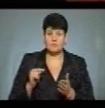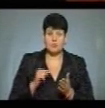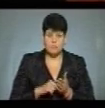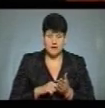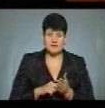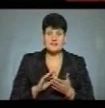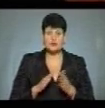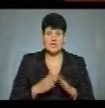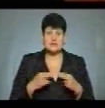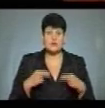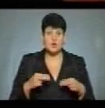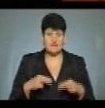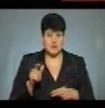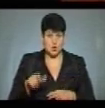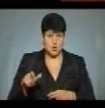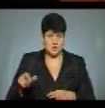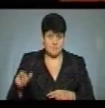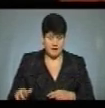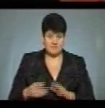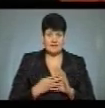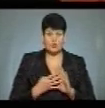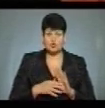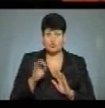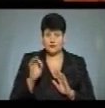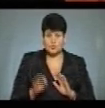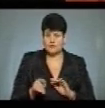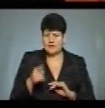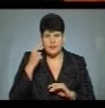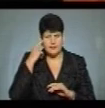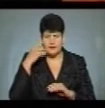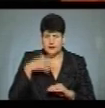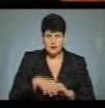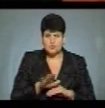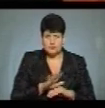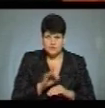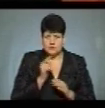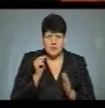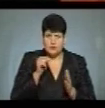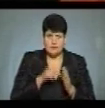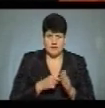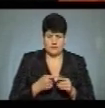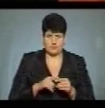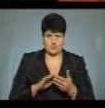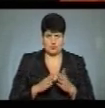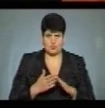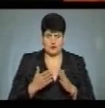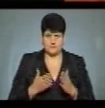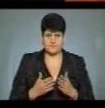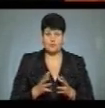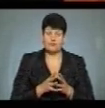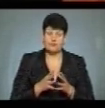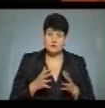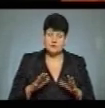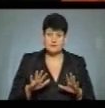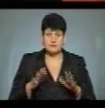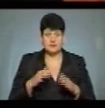торгівлі людьми, у 90% вона не усвідомлює, що вона потрапила у цю ситуацію. Тому здебільшого вона